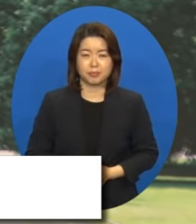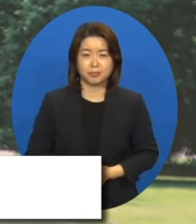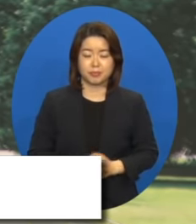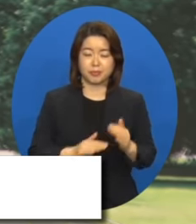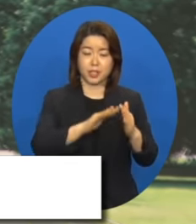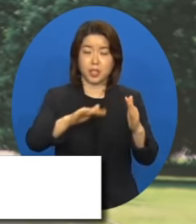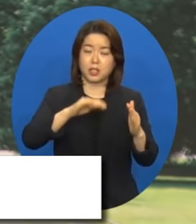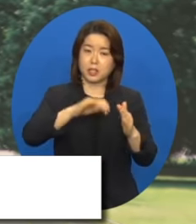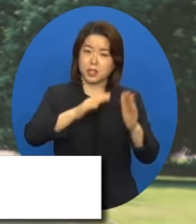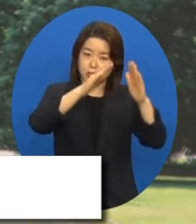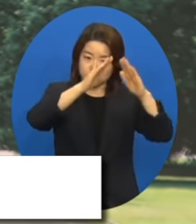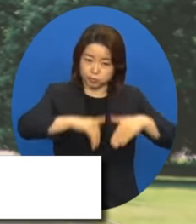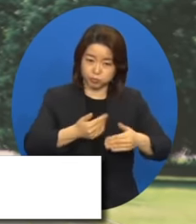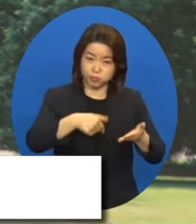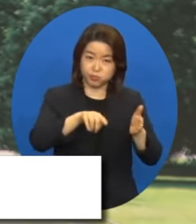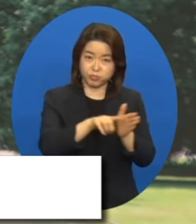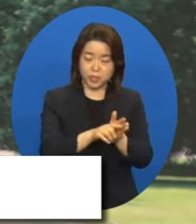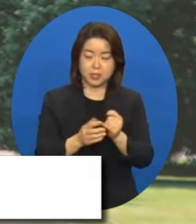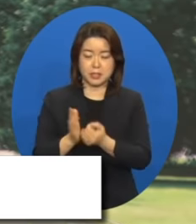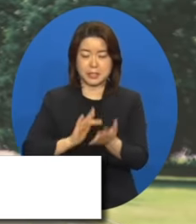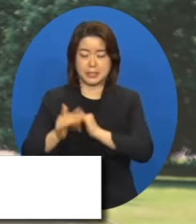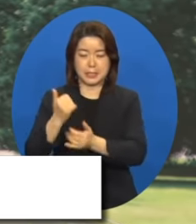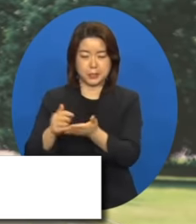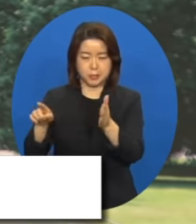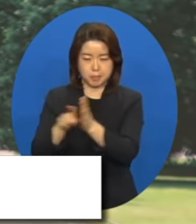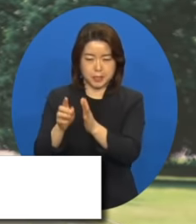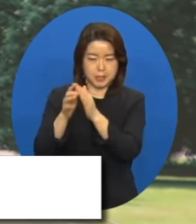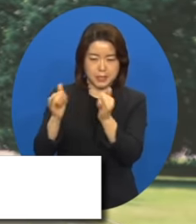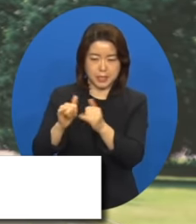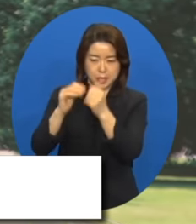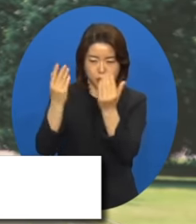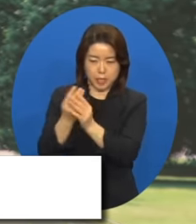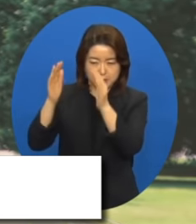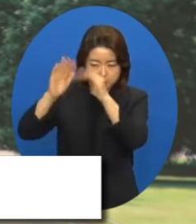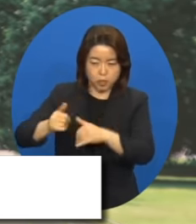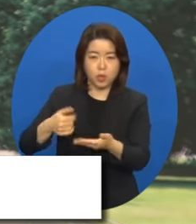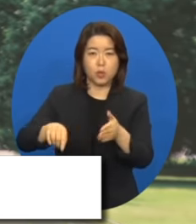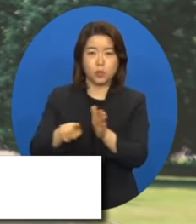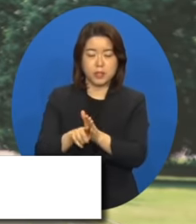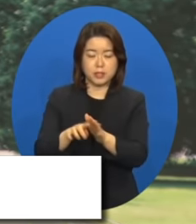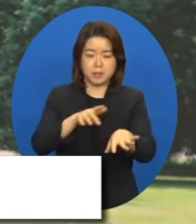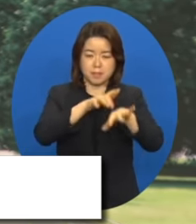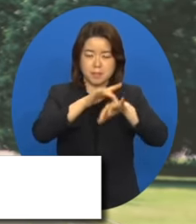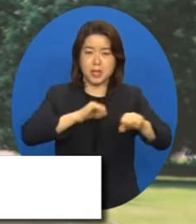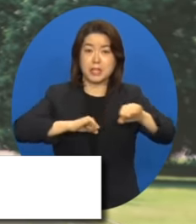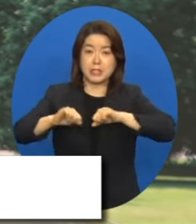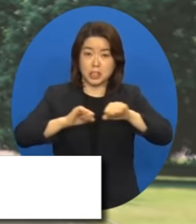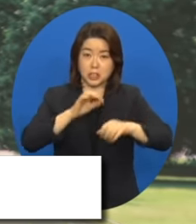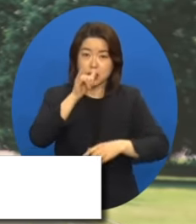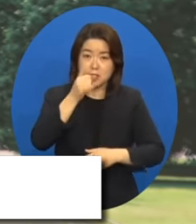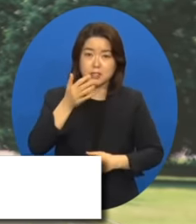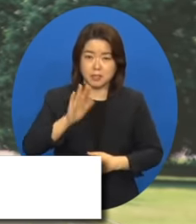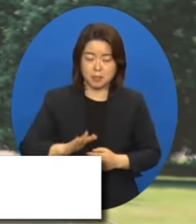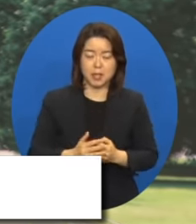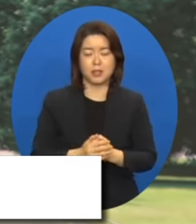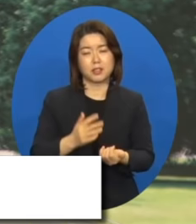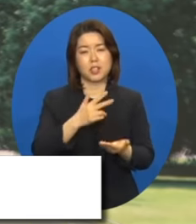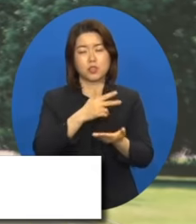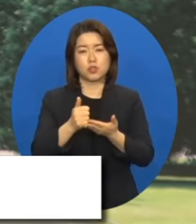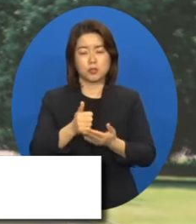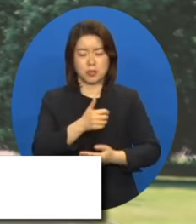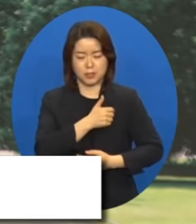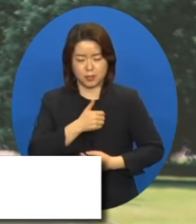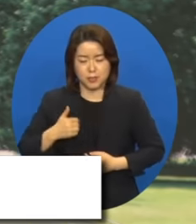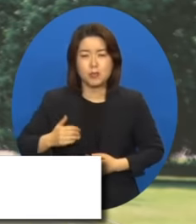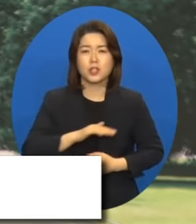가정을 무너뜨리려고 예수 믿는 사람 완전히 그냥 무너뜨리려고 마귀가 역사하지만 주님은 능히